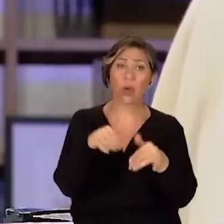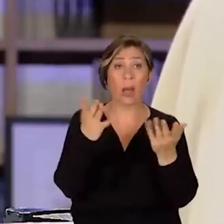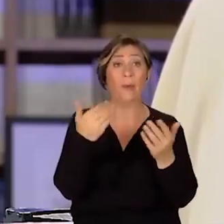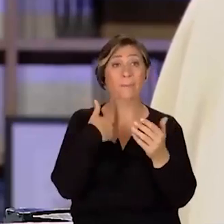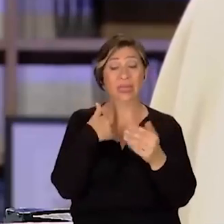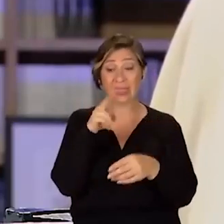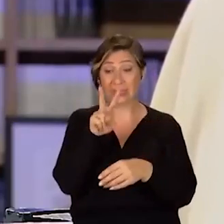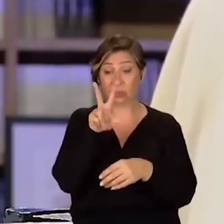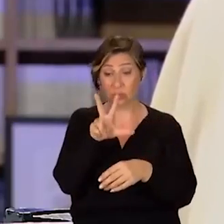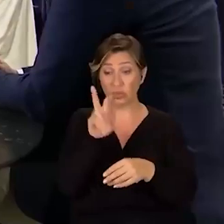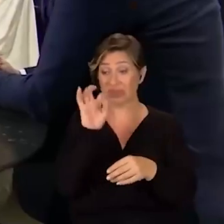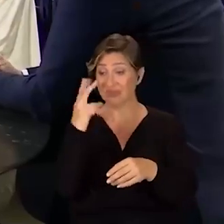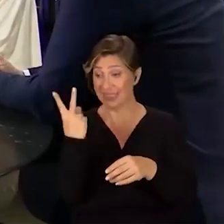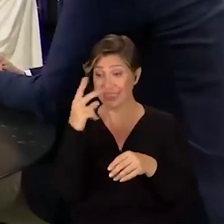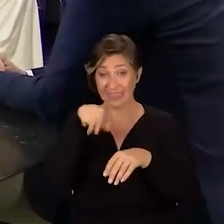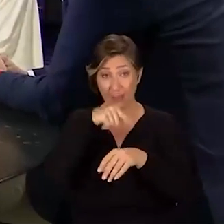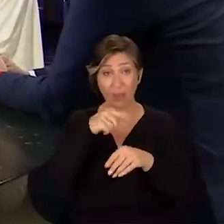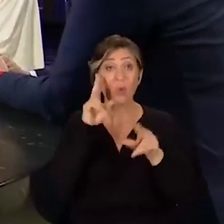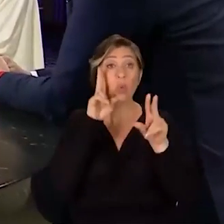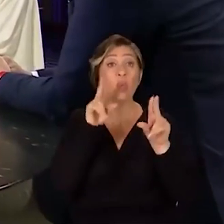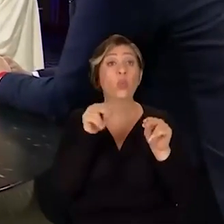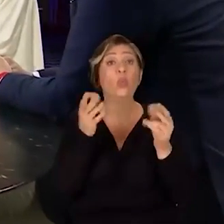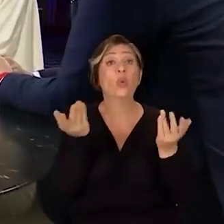ben 23 ve 02'de arasında